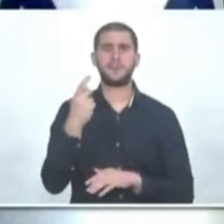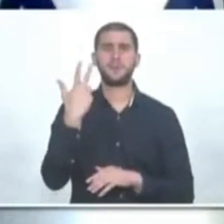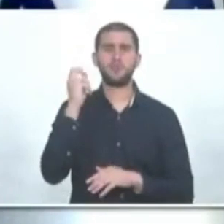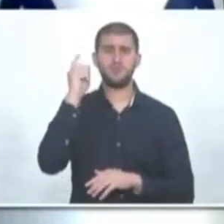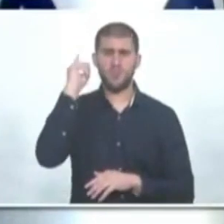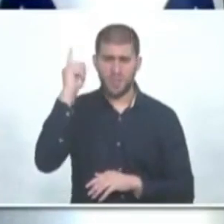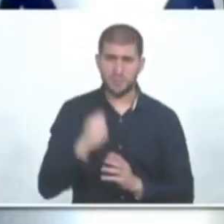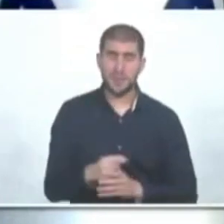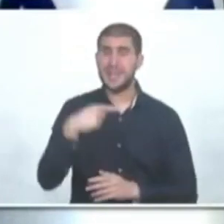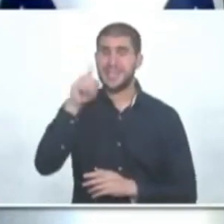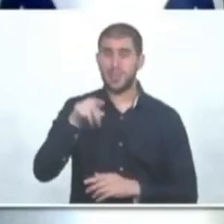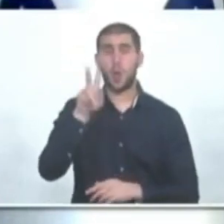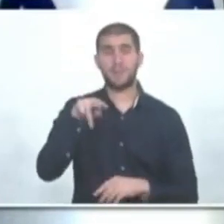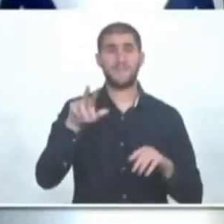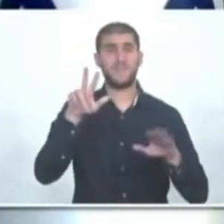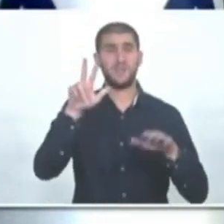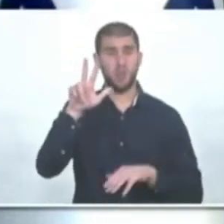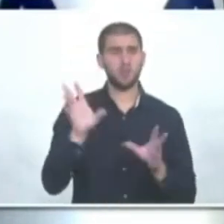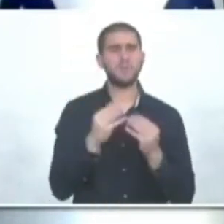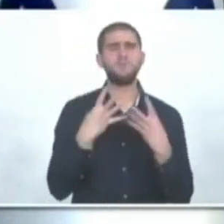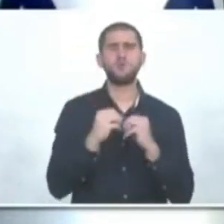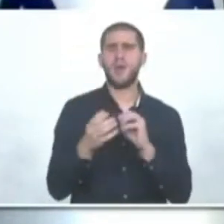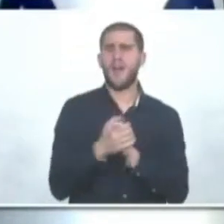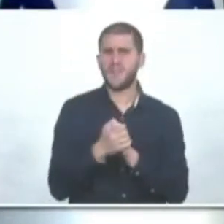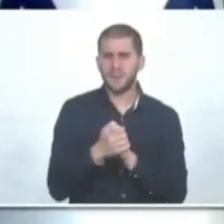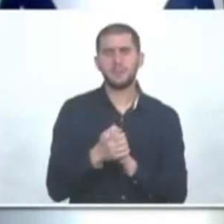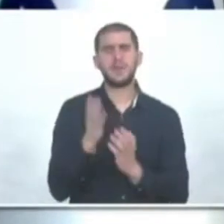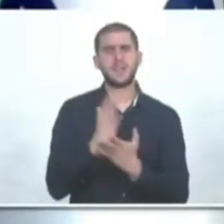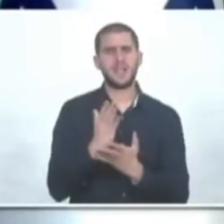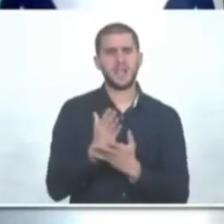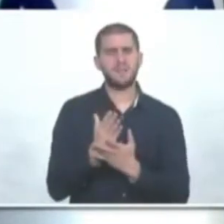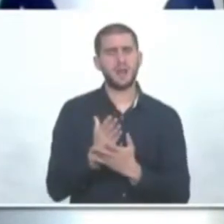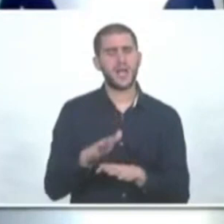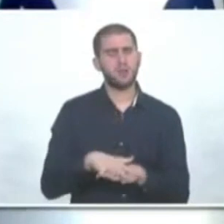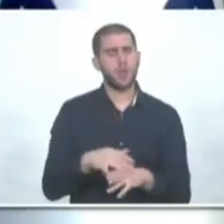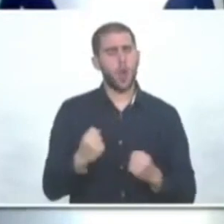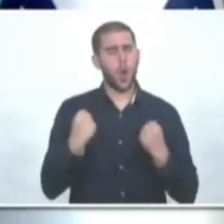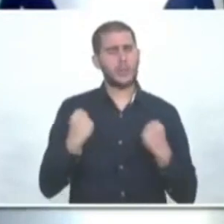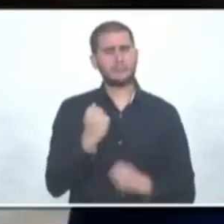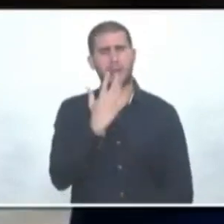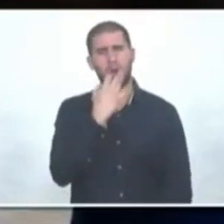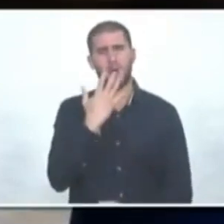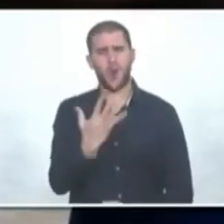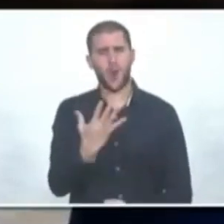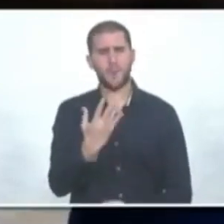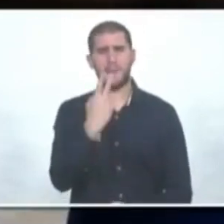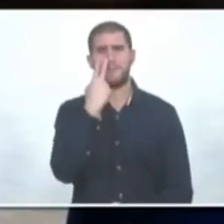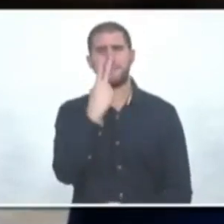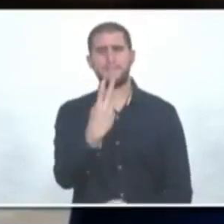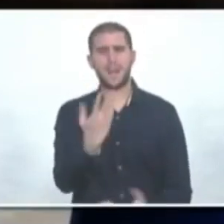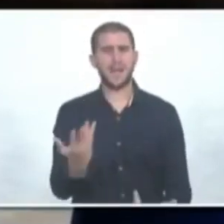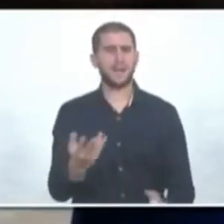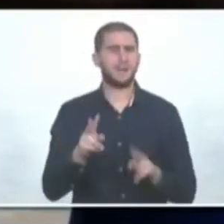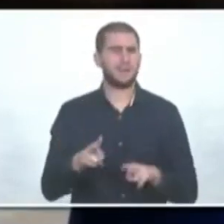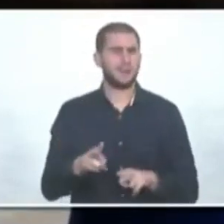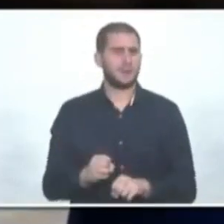בינואר 2003, עם המשפחה והחברים, ספגנו את העוצמה, את החום, את המראה,